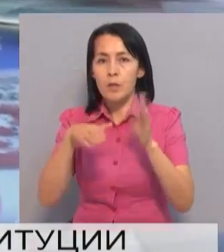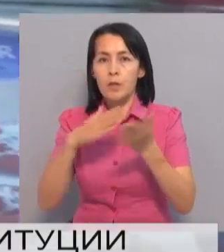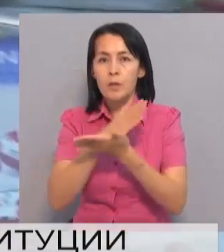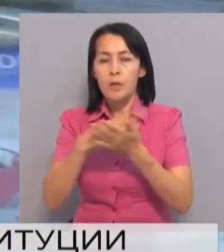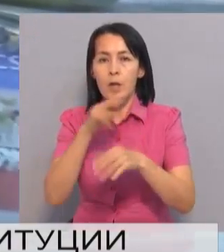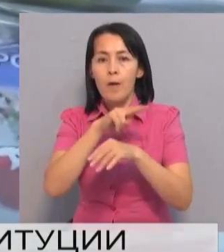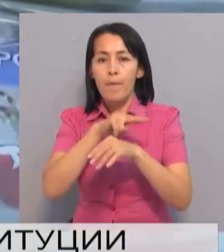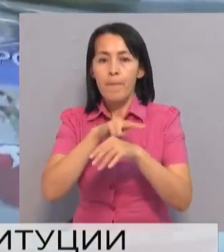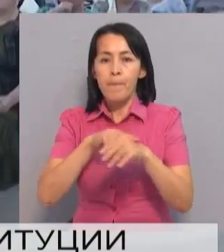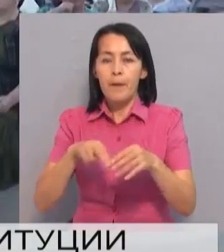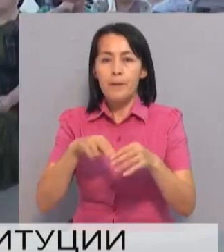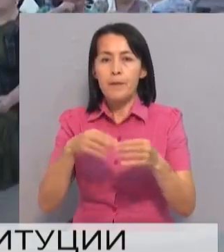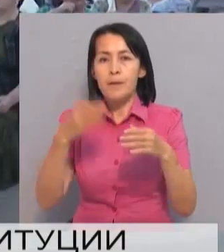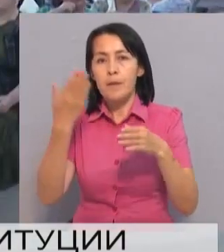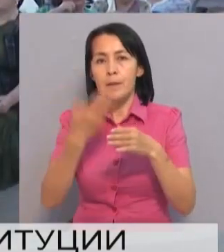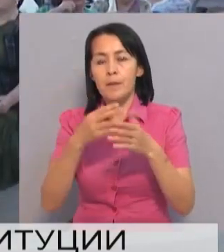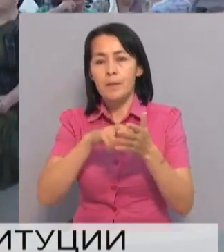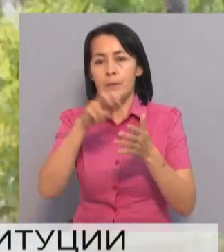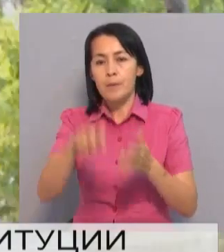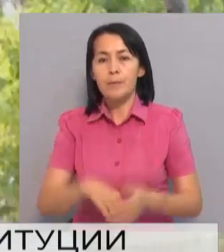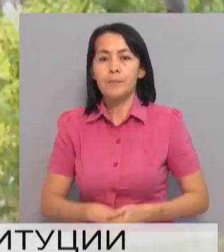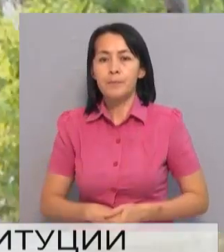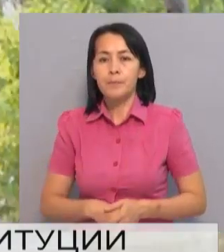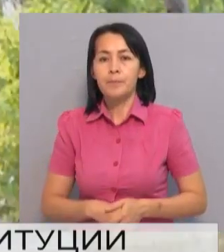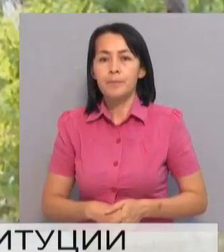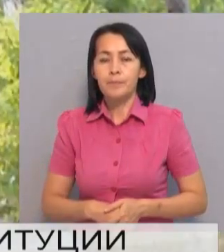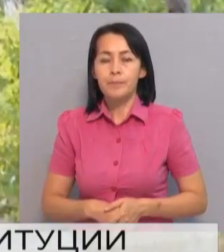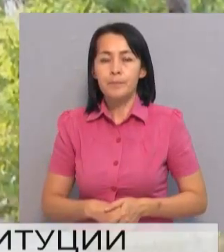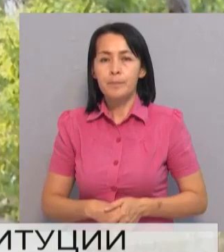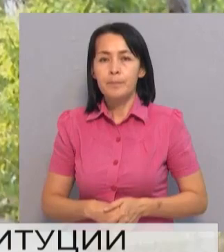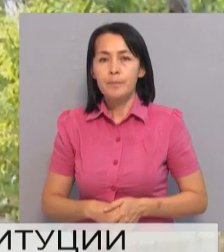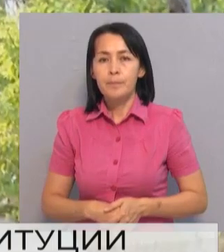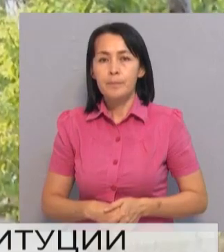сотрудников полиции благотворительными письмами.